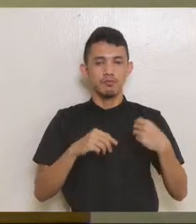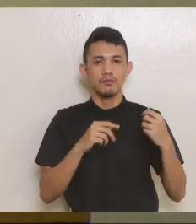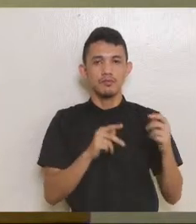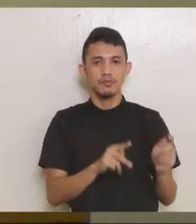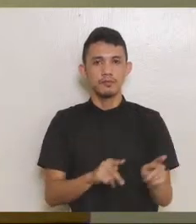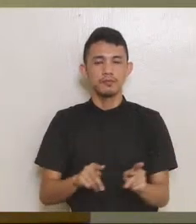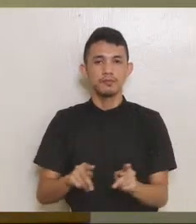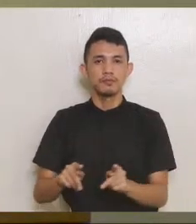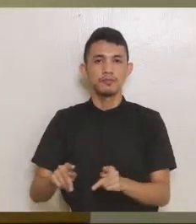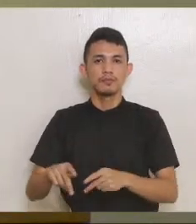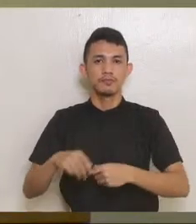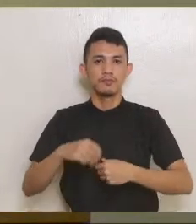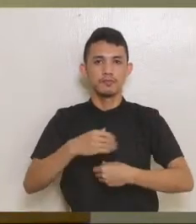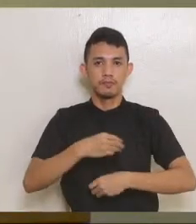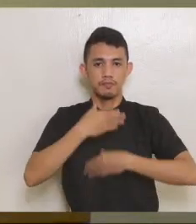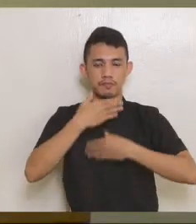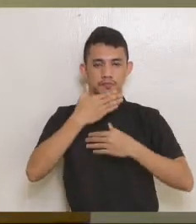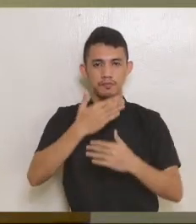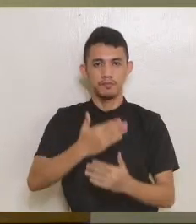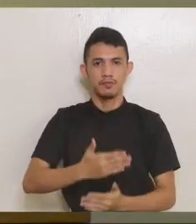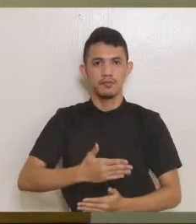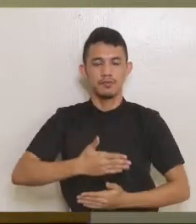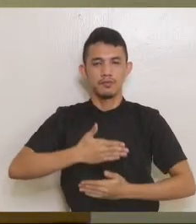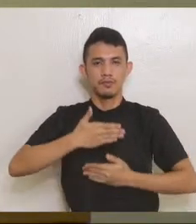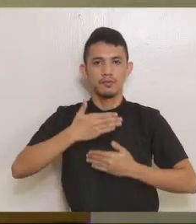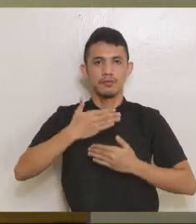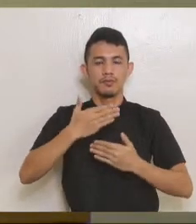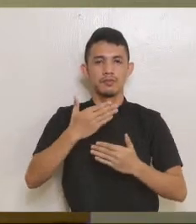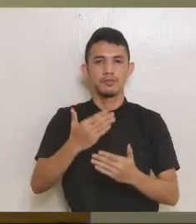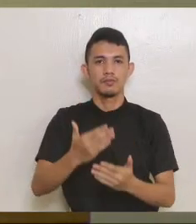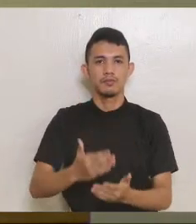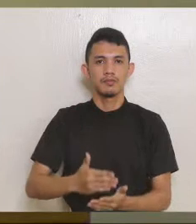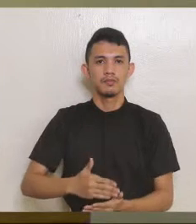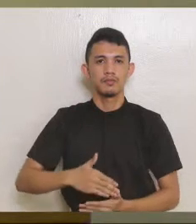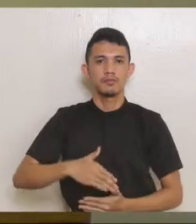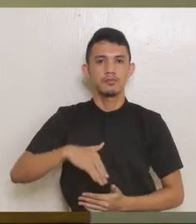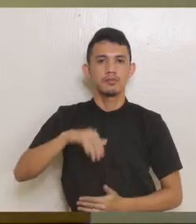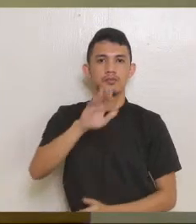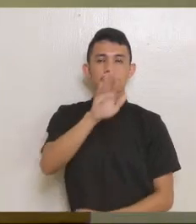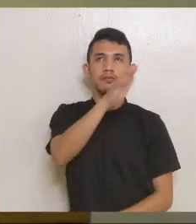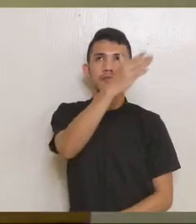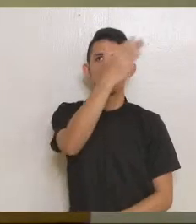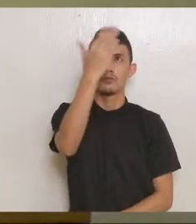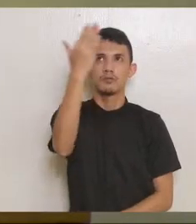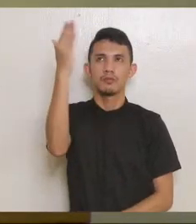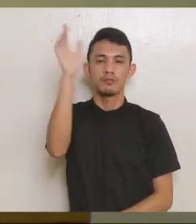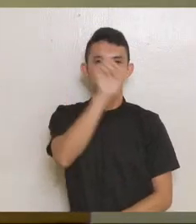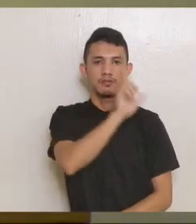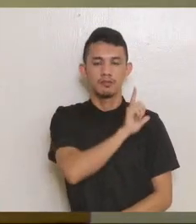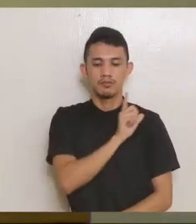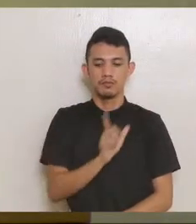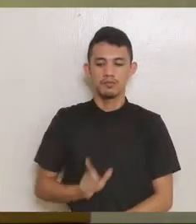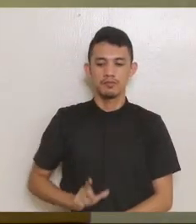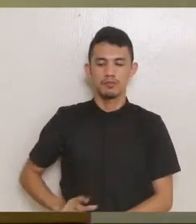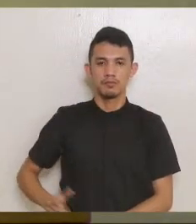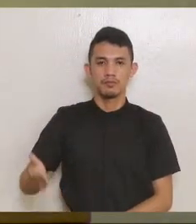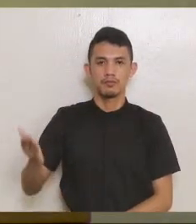isugilon, maglipay ako diya sa Ginoo.